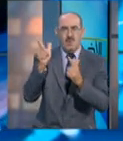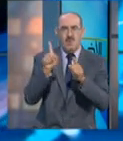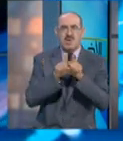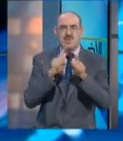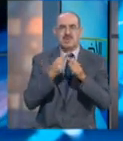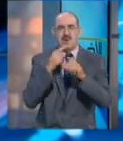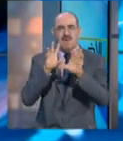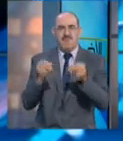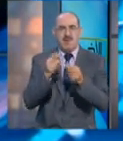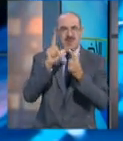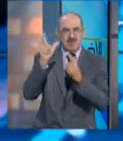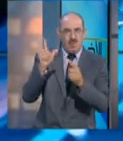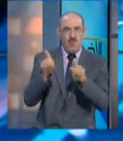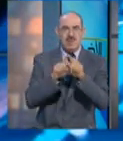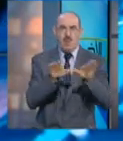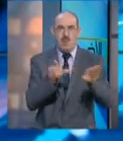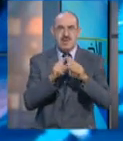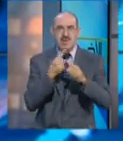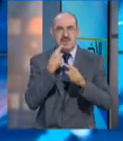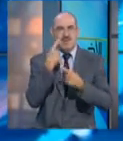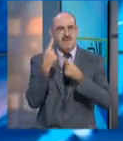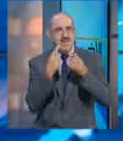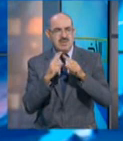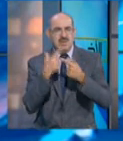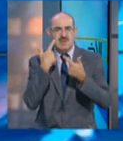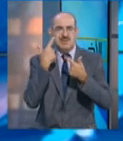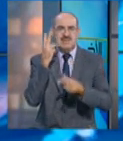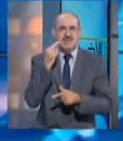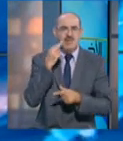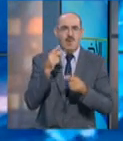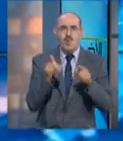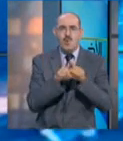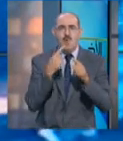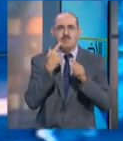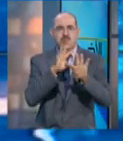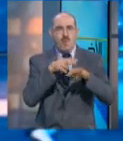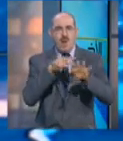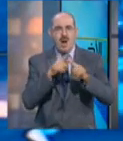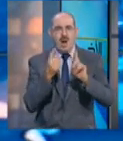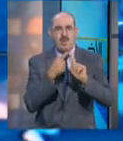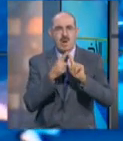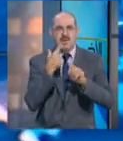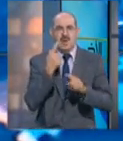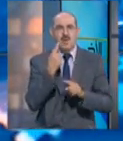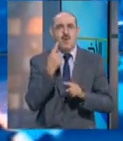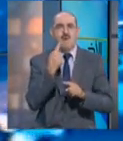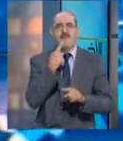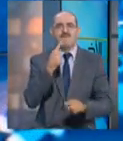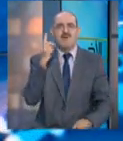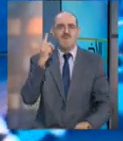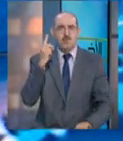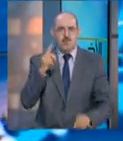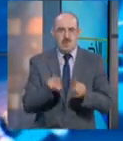الحقوق الشهداء، وكذا تنظيم عروض تاريخية على غرار الملحمة الكبرى ألا فاشهدوا،